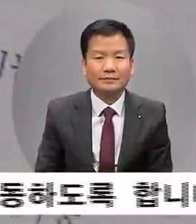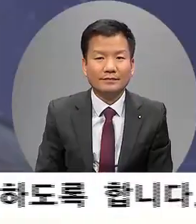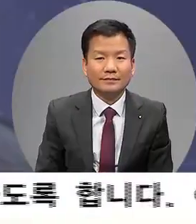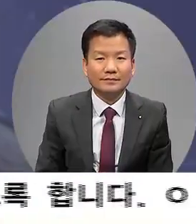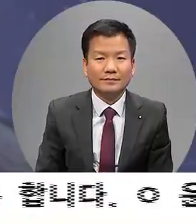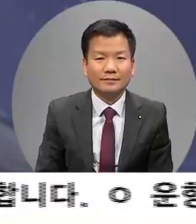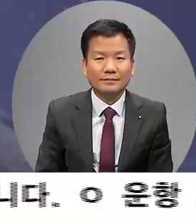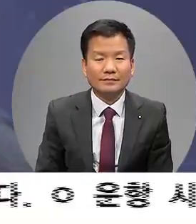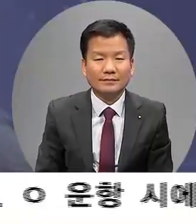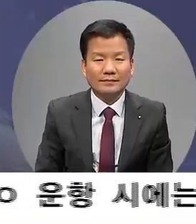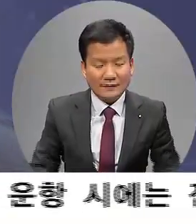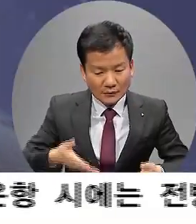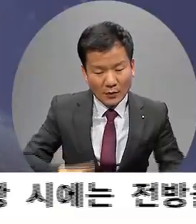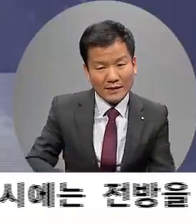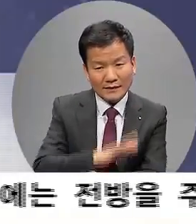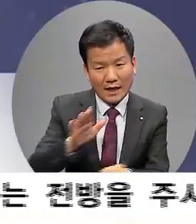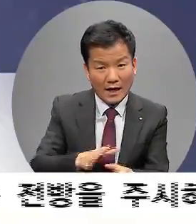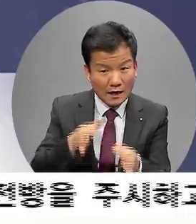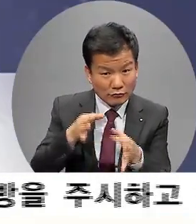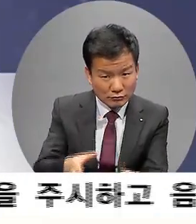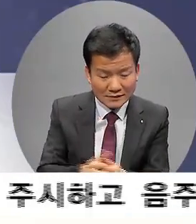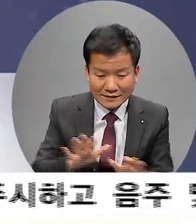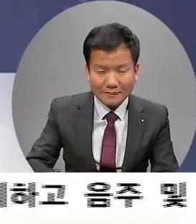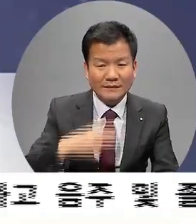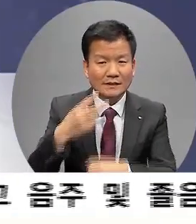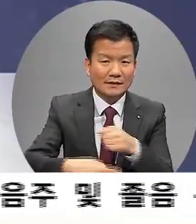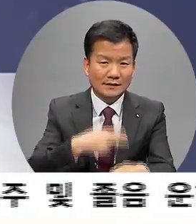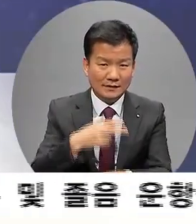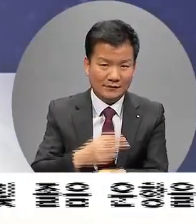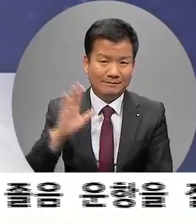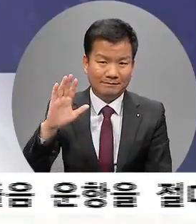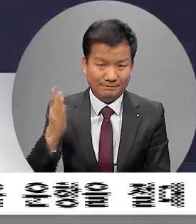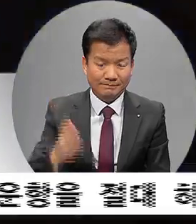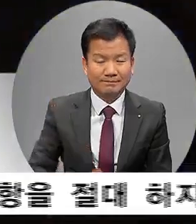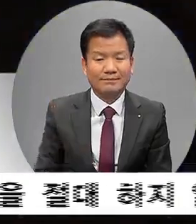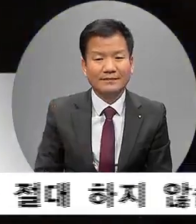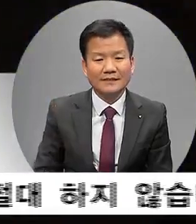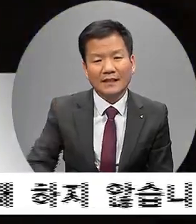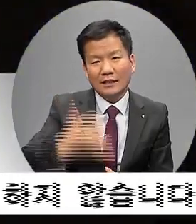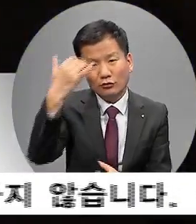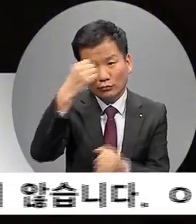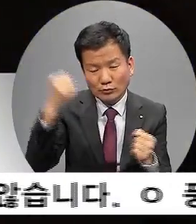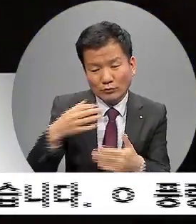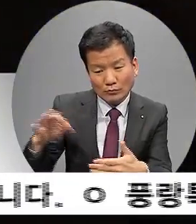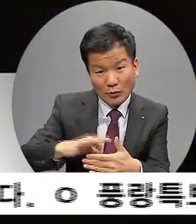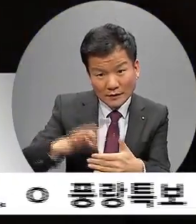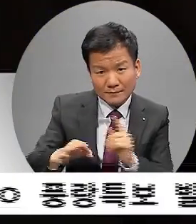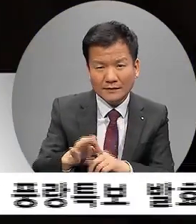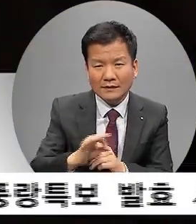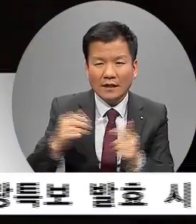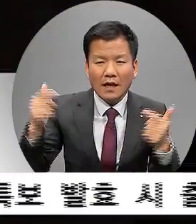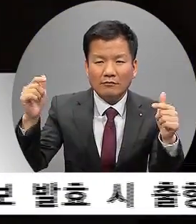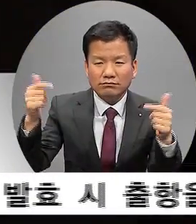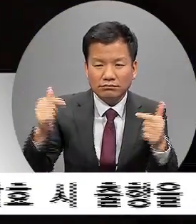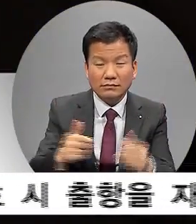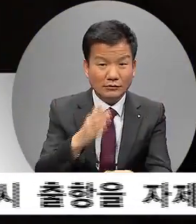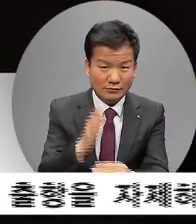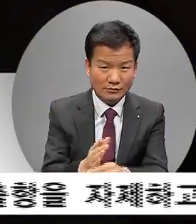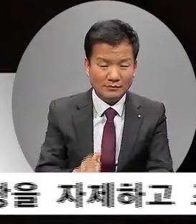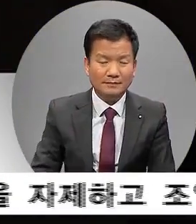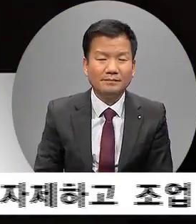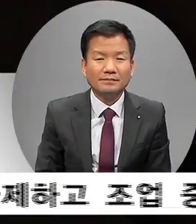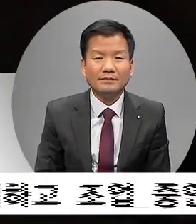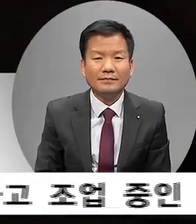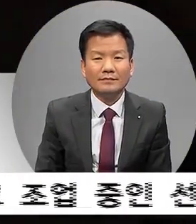예정입니다 고향사랑 기부제 시행 2년차를 맞은 가운데 충북의 모금액은 감소한 것으로